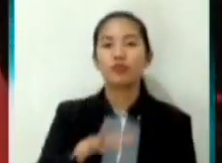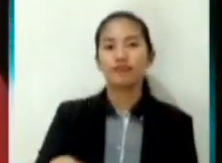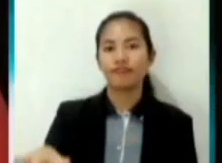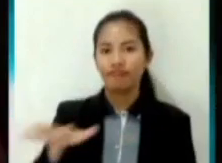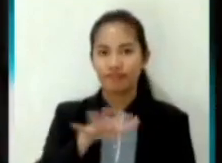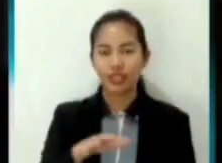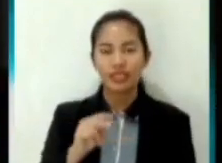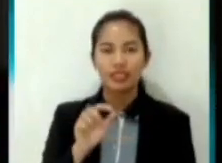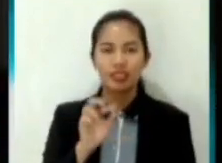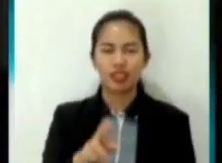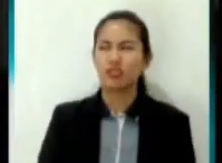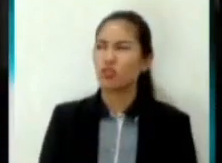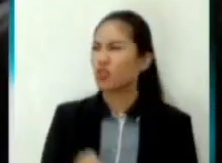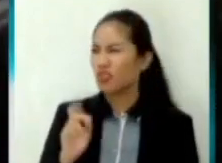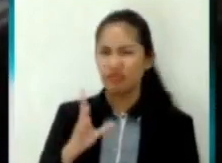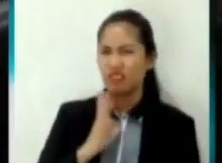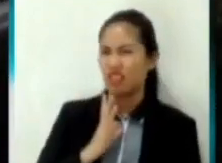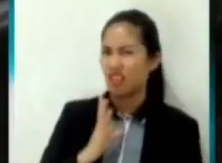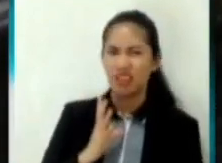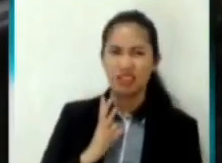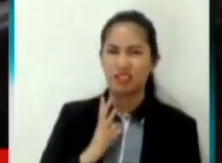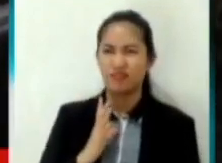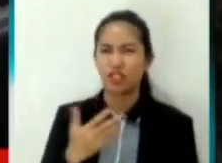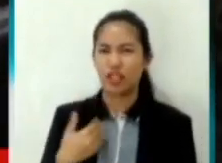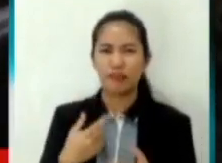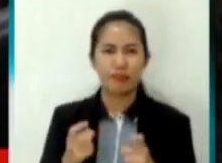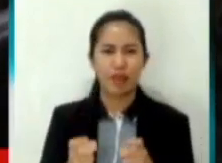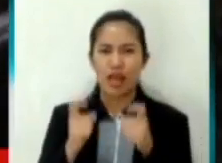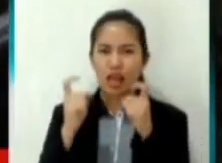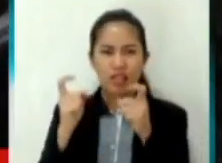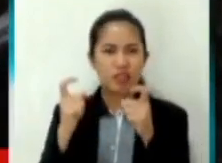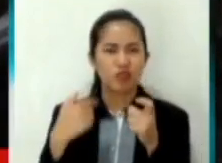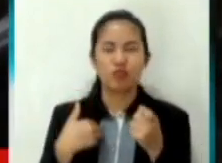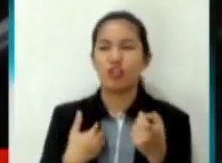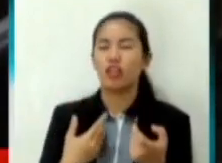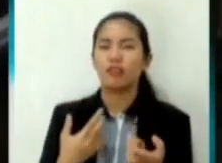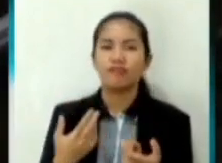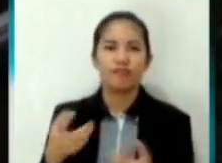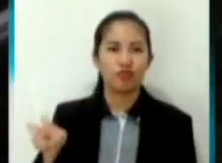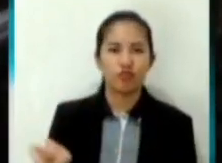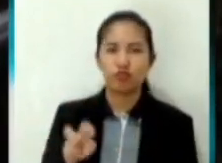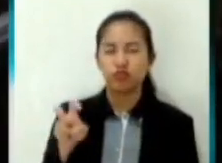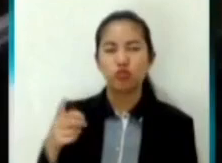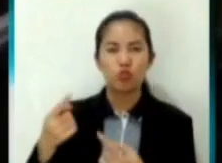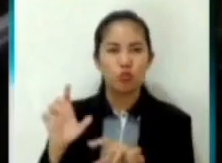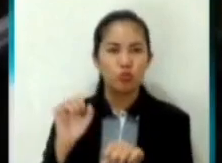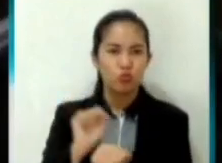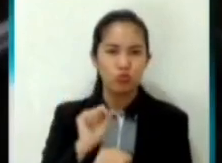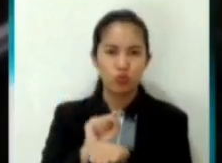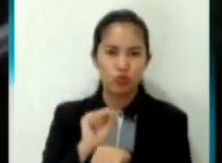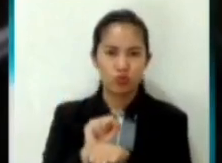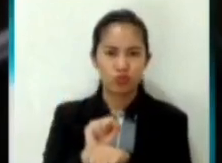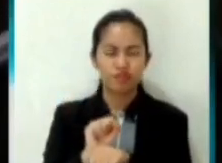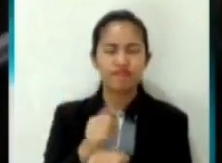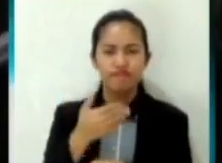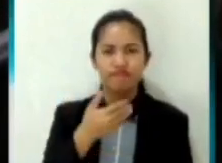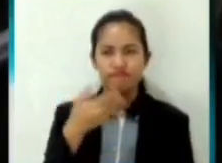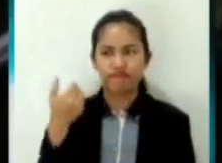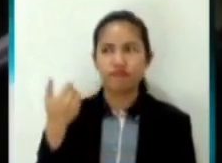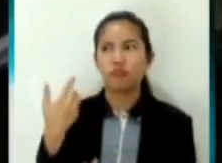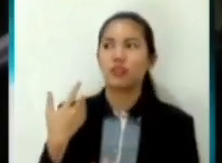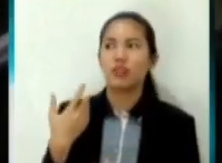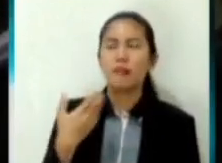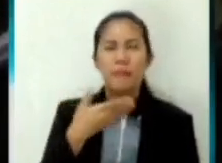sa trabaho kasi abala pa po eh. Mas maganda sirang may vaccination sa para safe lahat ng